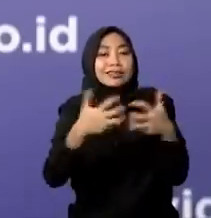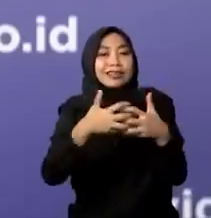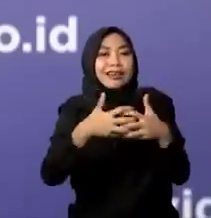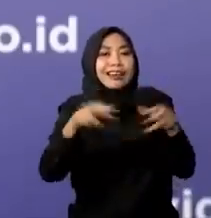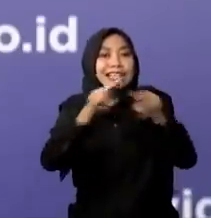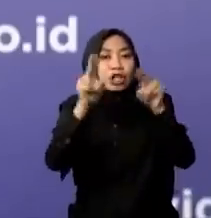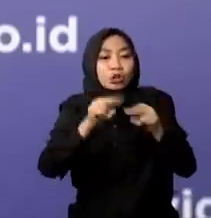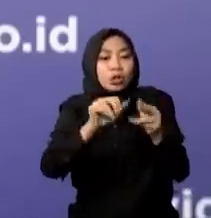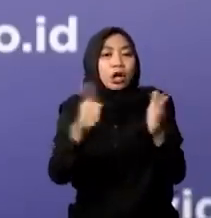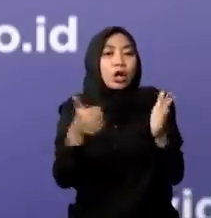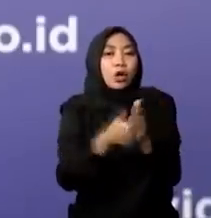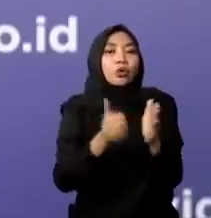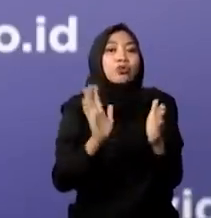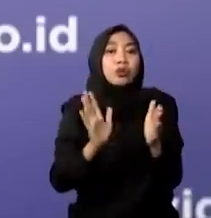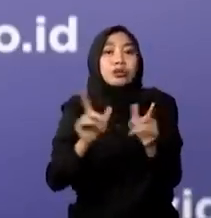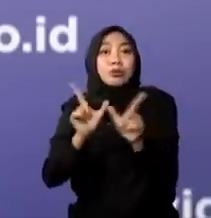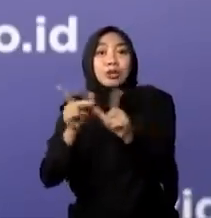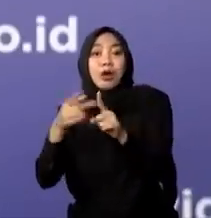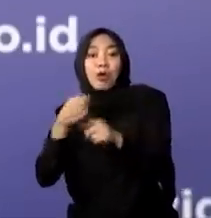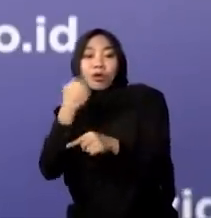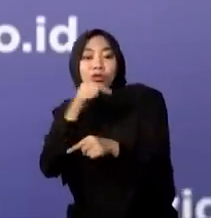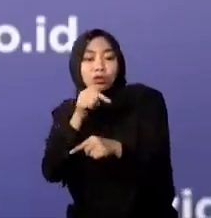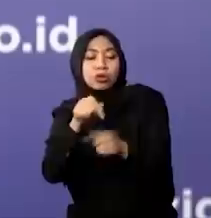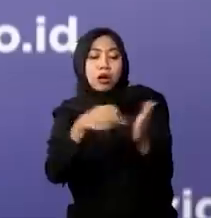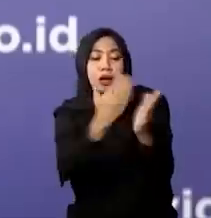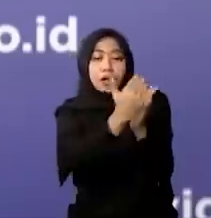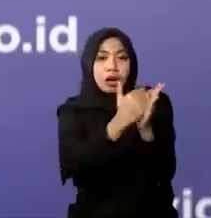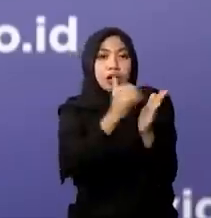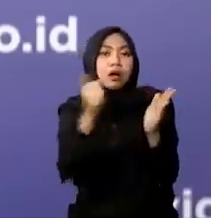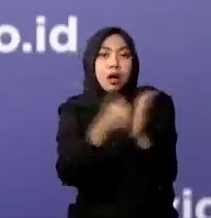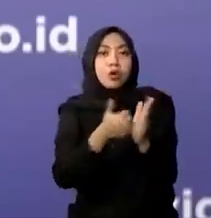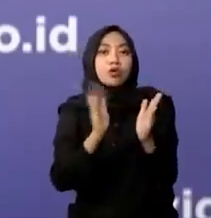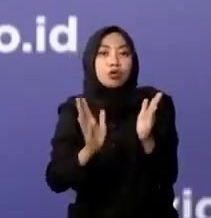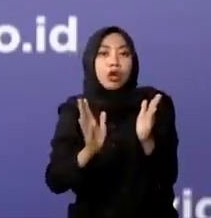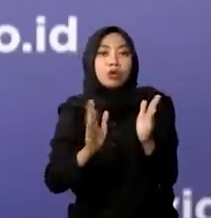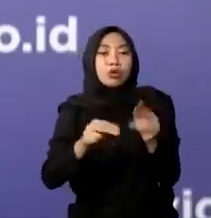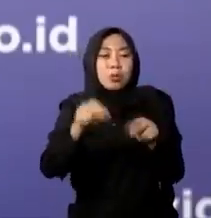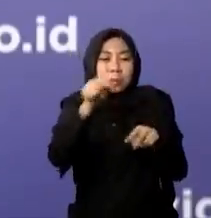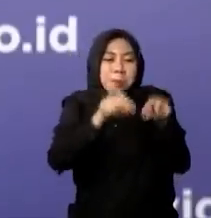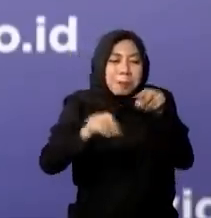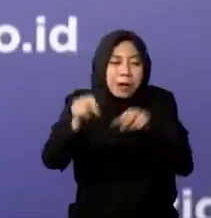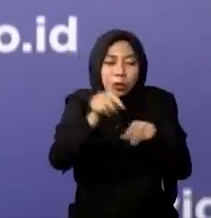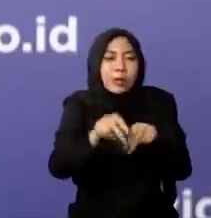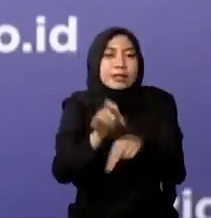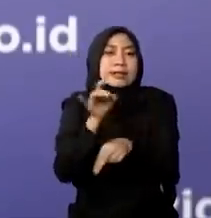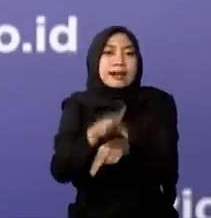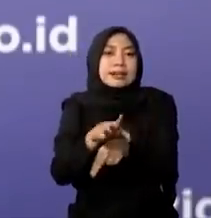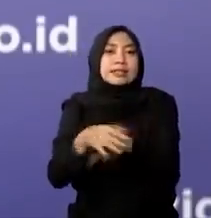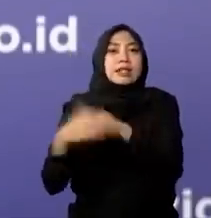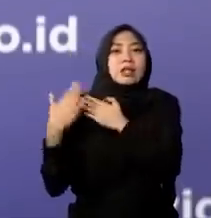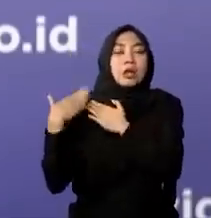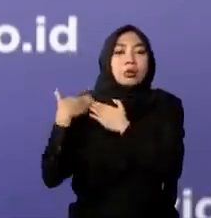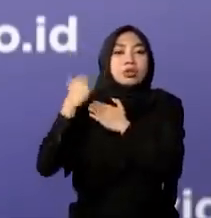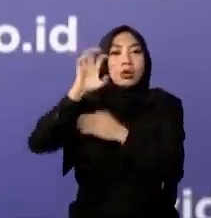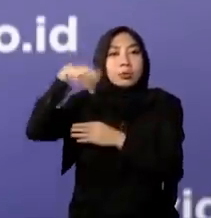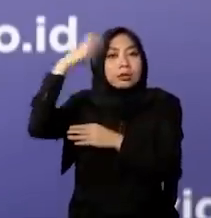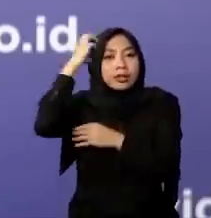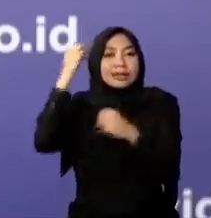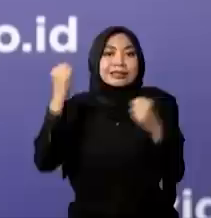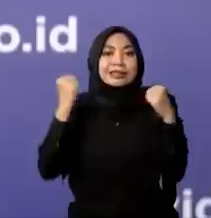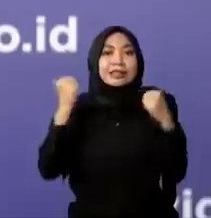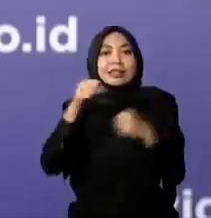internasional yang ditentukan oleh wau dengan pemantauan yang sangat ketat yang dilaksanakan oleh Dinas Kesehatan